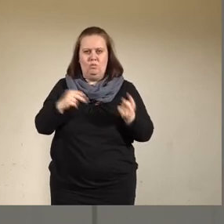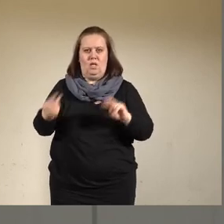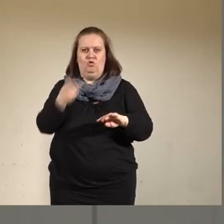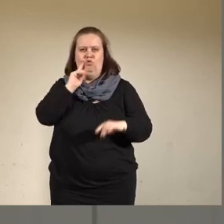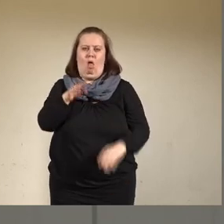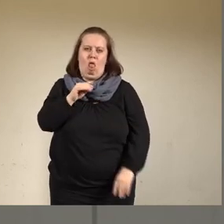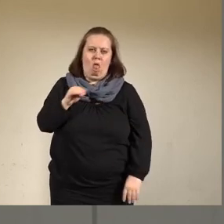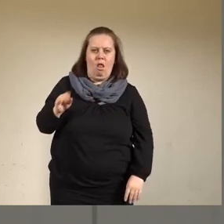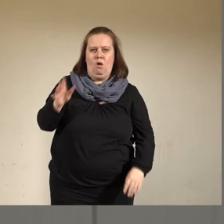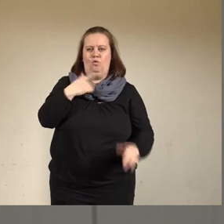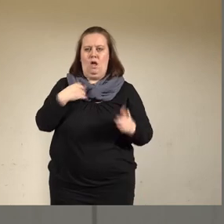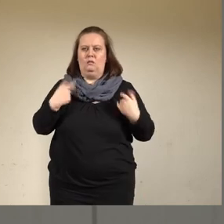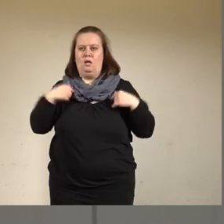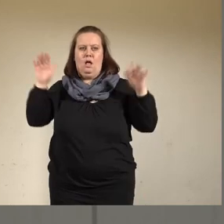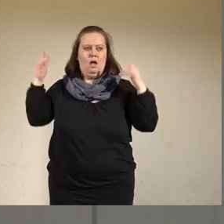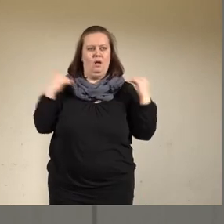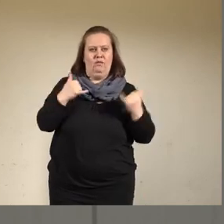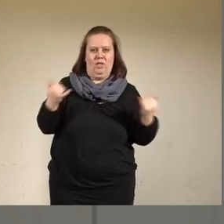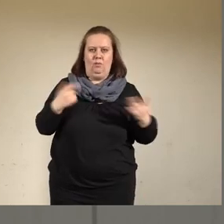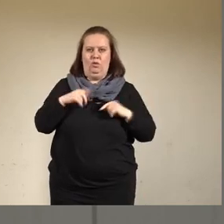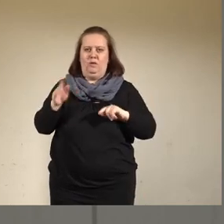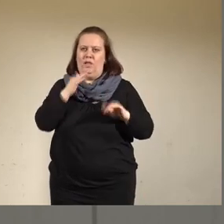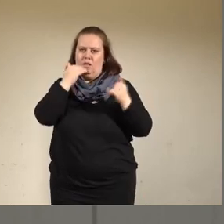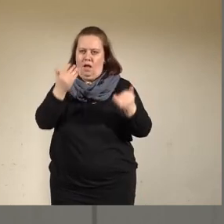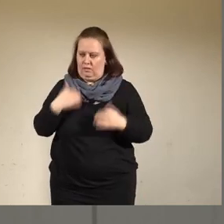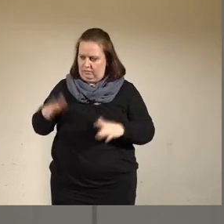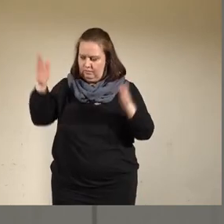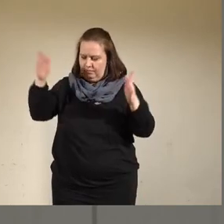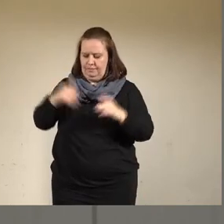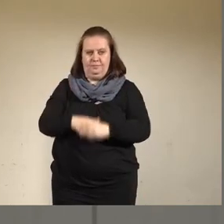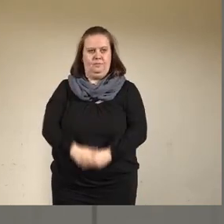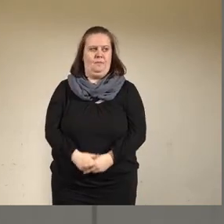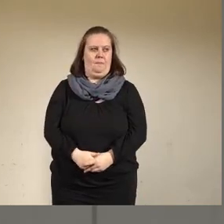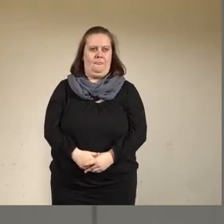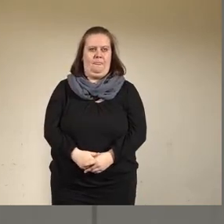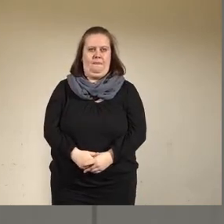nur drüber labern und dann klatschen, wie toll ich abgestimmt habe. Insofern vielen Dank, Herr Schulte-Wissermann.